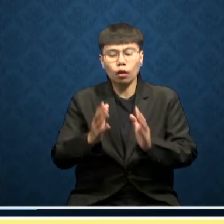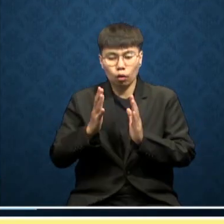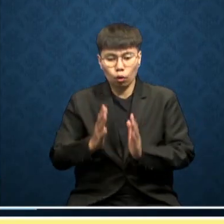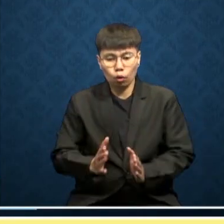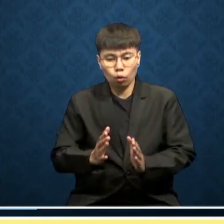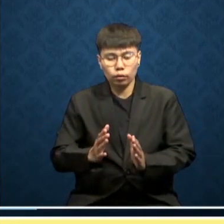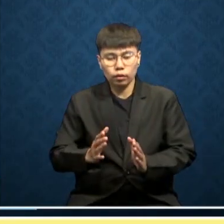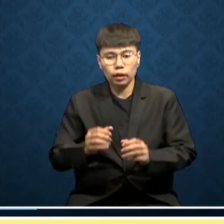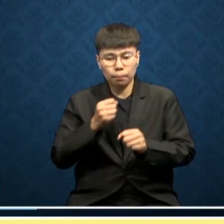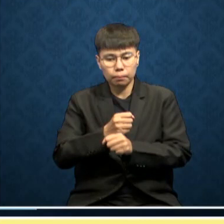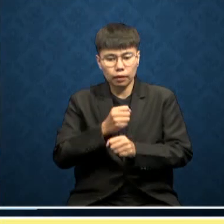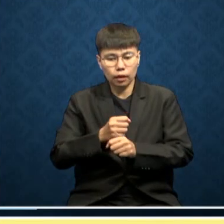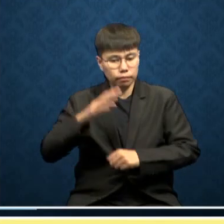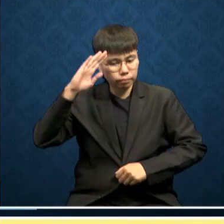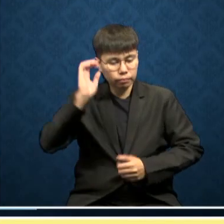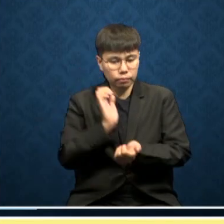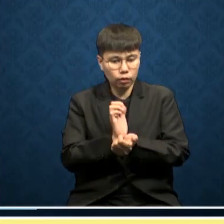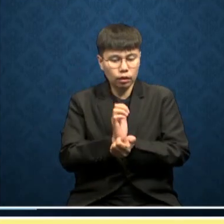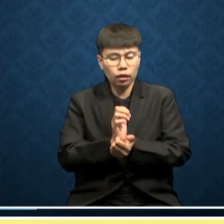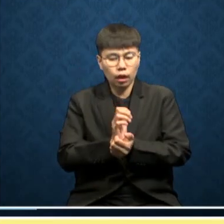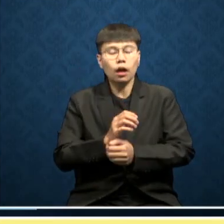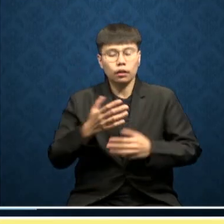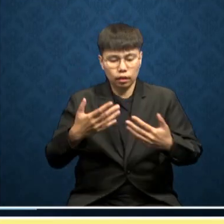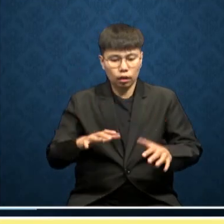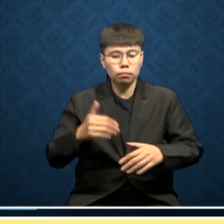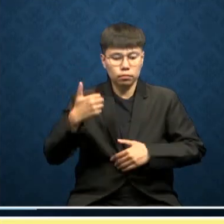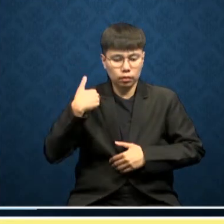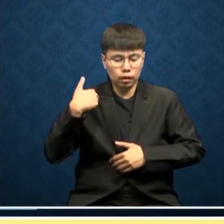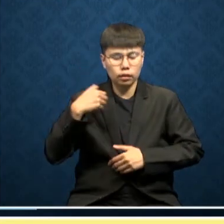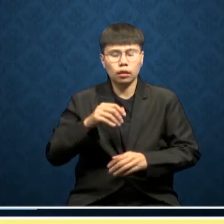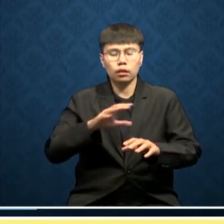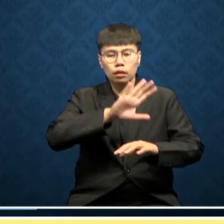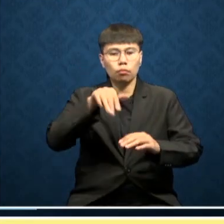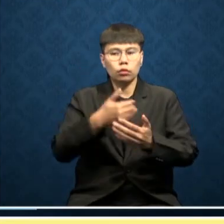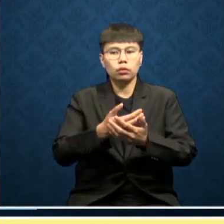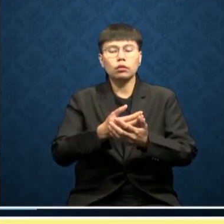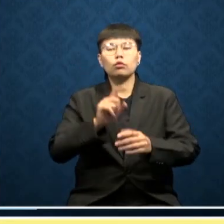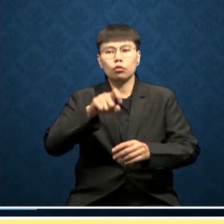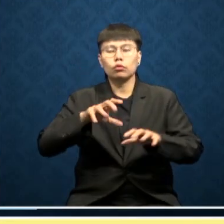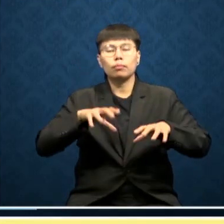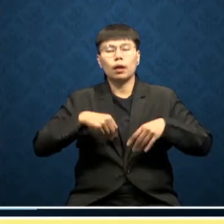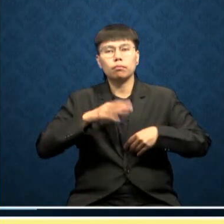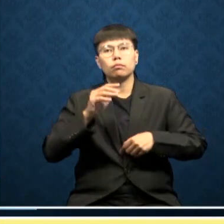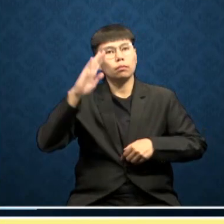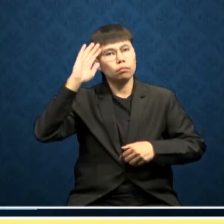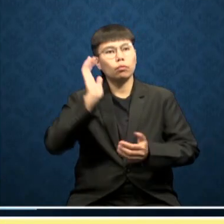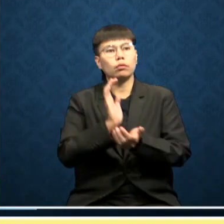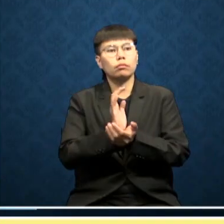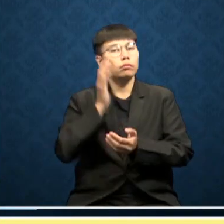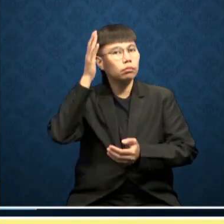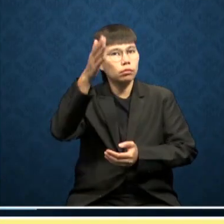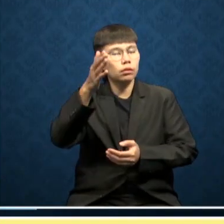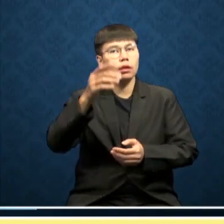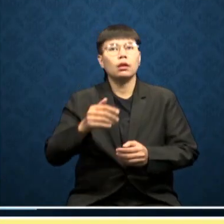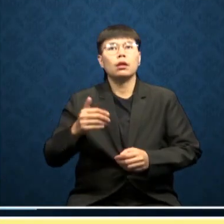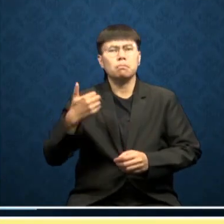ความศรัทธาจากประชาชนและเพื่อให้สำนักงานนเป็นเป็นที่ยอมรับเ่อเป็นที่พึ่งของประชาชนต่อไปก็ได้คำคำ